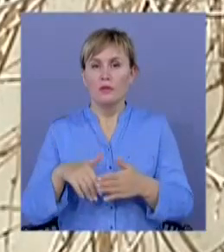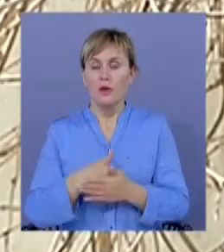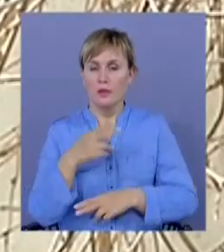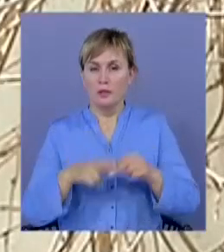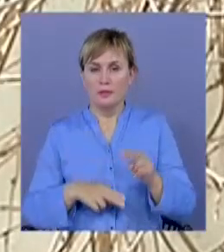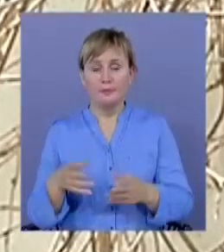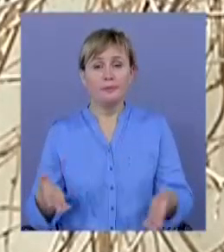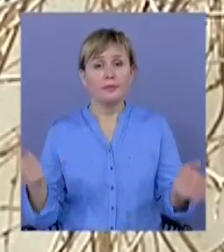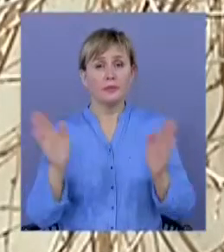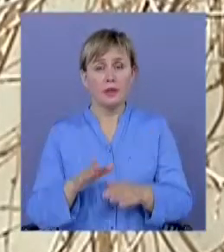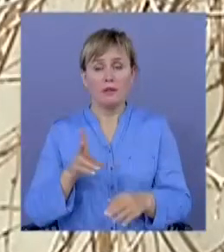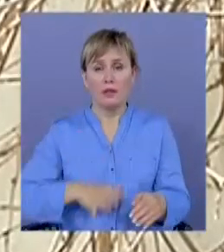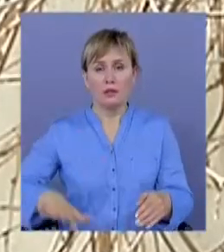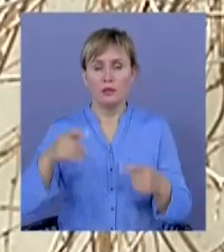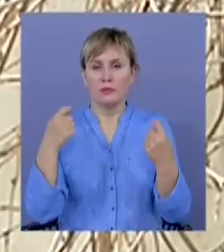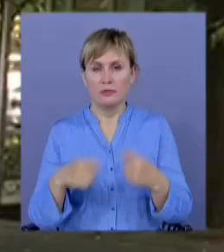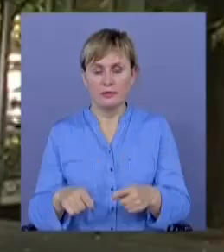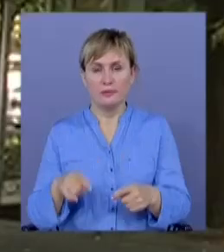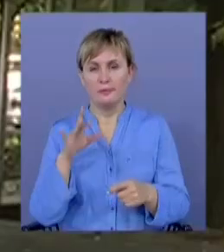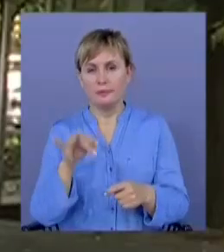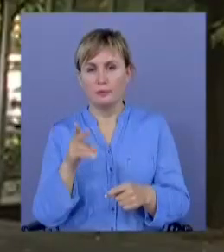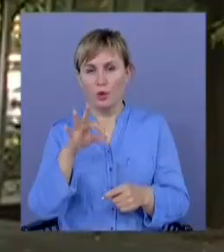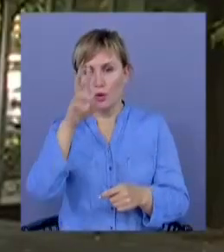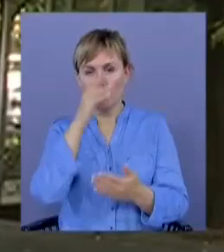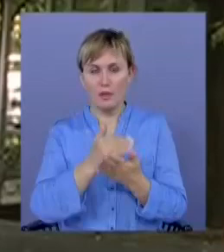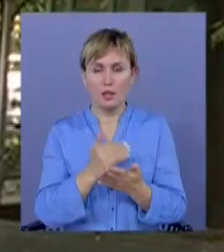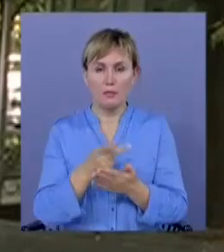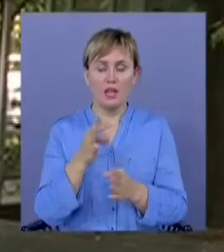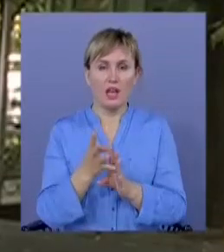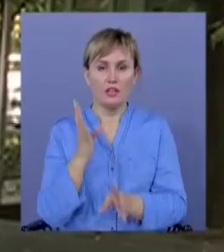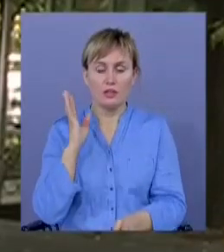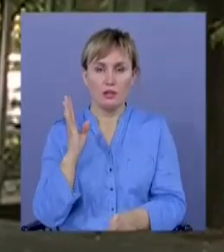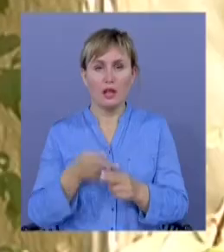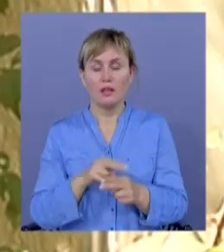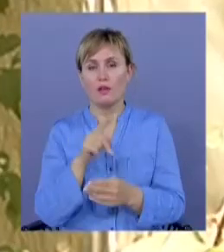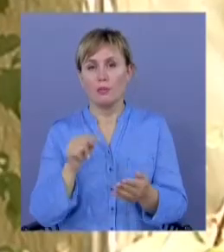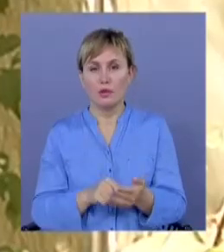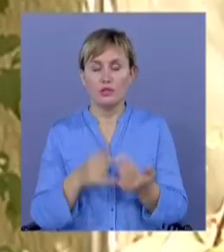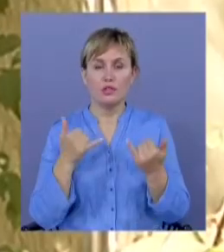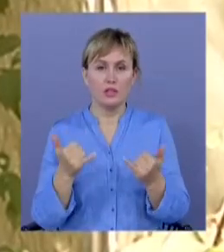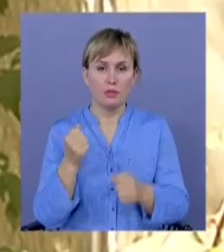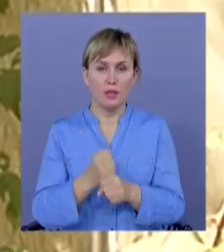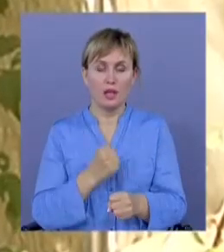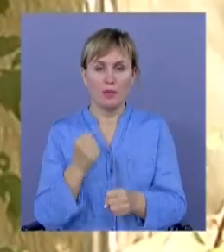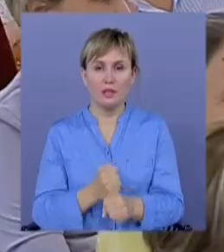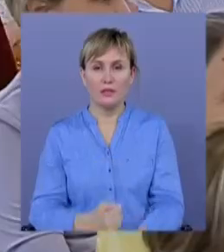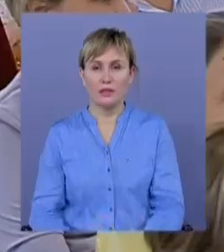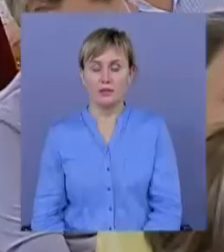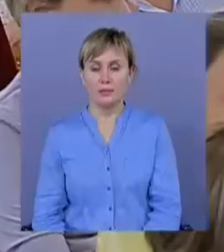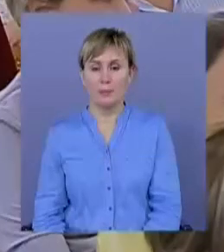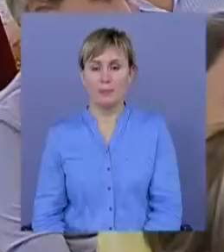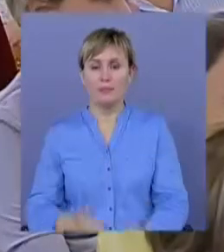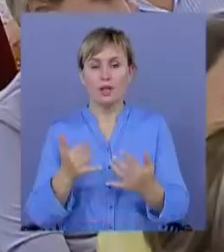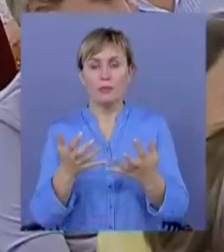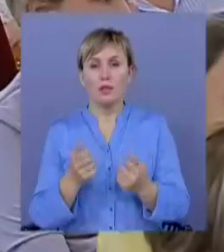новостройку. Оставшиеся квадраты продадут, в том числе по госпрограмме для очередников. Этот вопрос сейчас прорабатывается. Сейчас